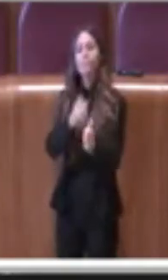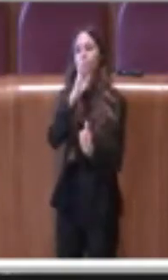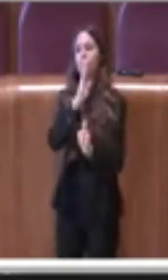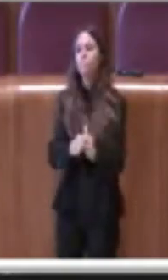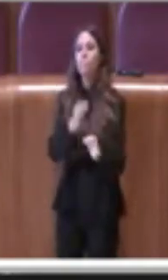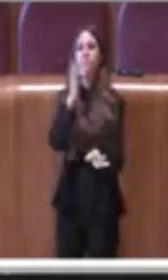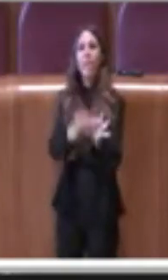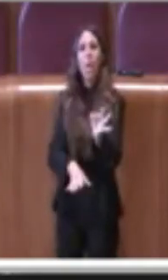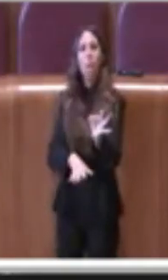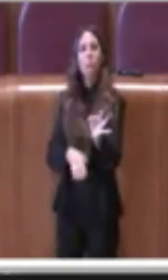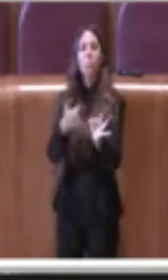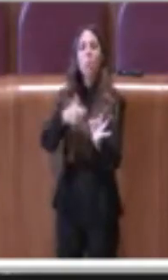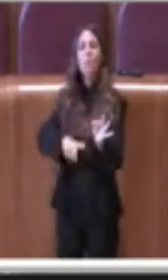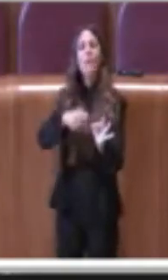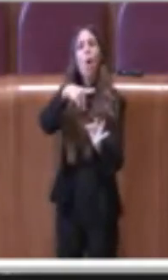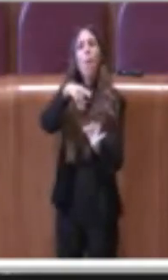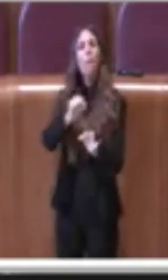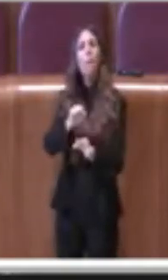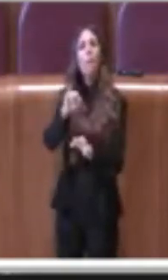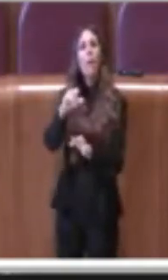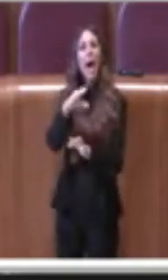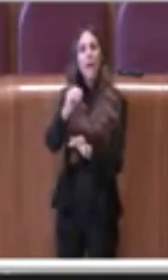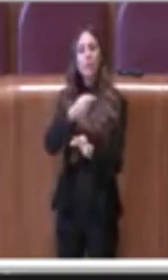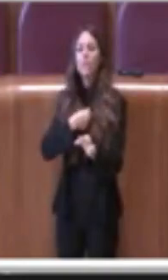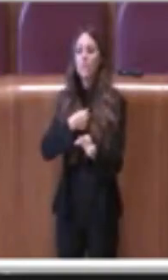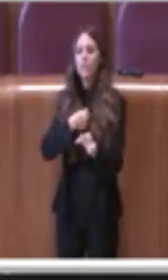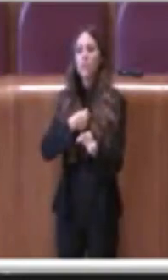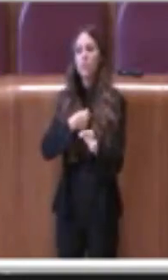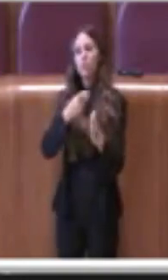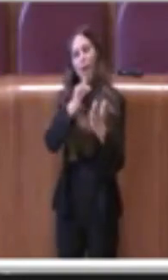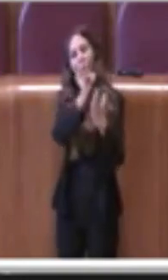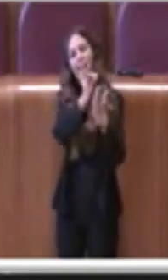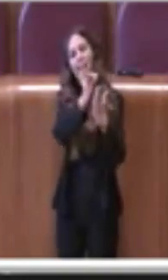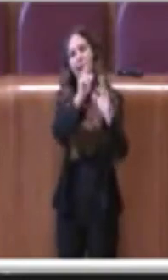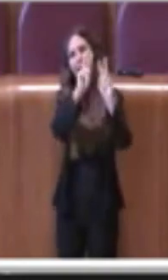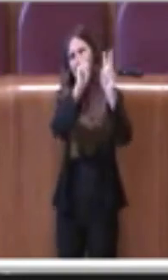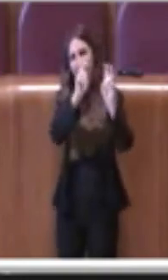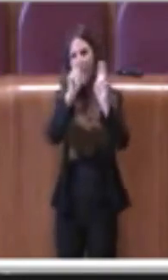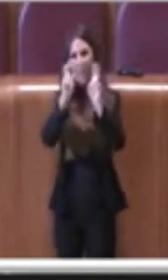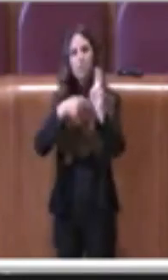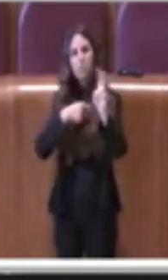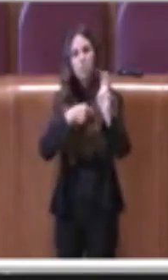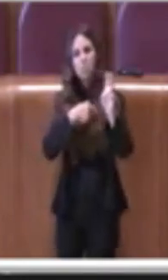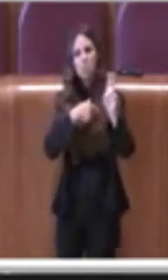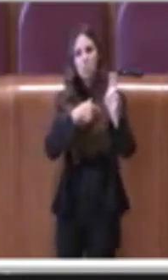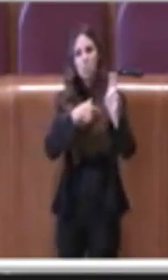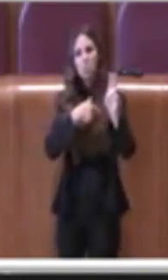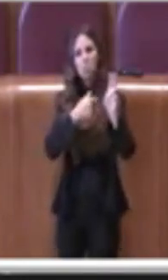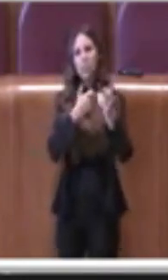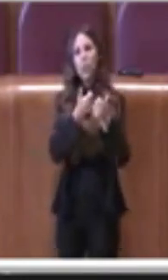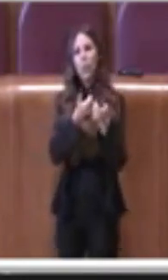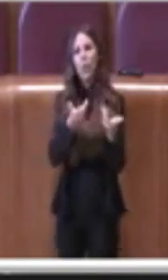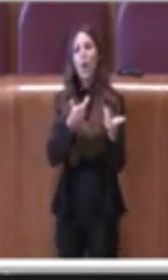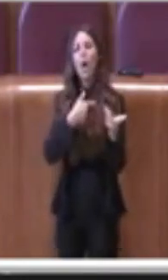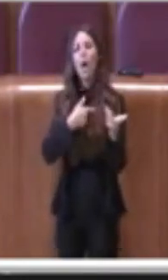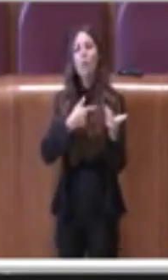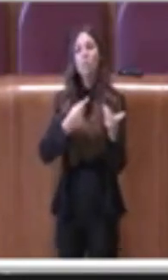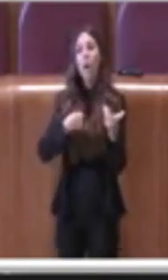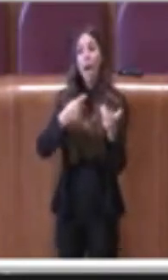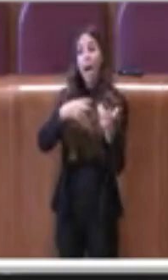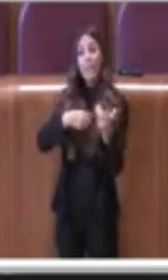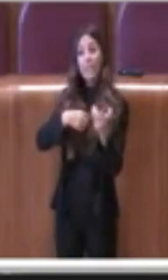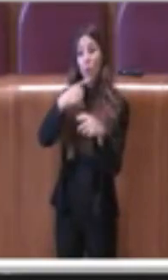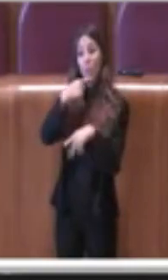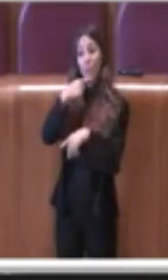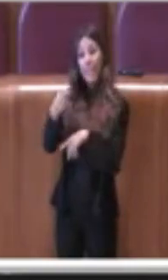PAESC che tocca tutti gli aspetti, come ha detto l'assessore, sulla prima parte ovviamente del